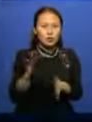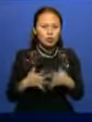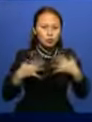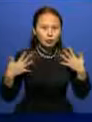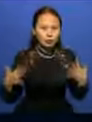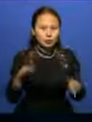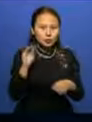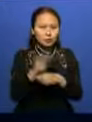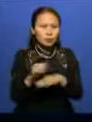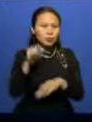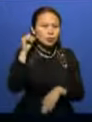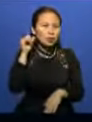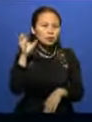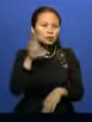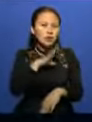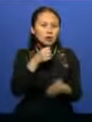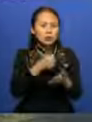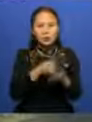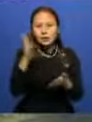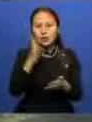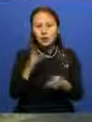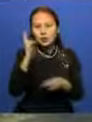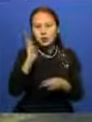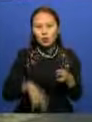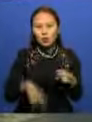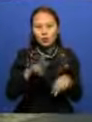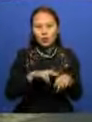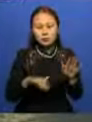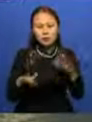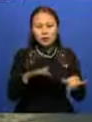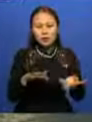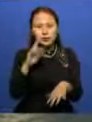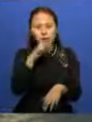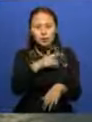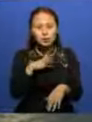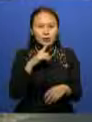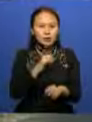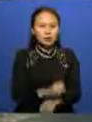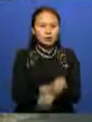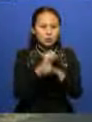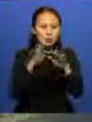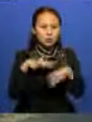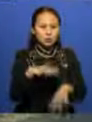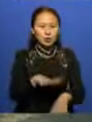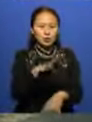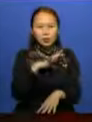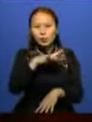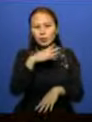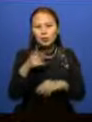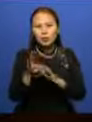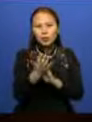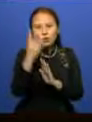Бұдан басқа өткен жылдың қарашасының соңынан бері полицейлердің әлімжеттік әрекеттеріне байланысты наразылық шерулері бір толастаған емес.